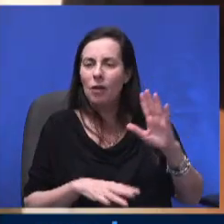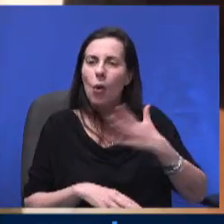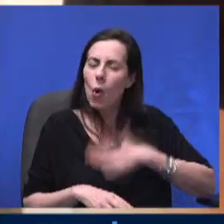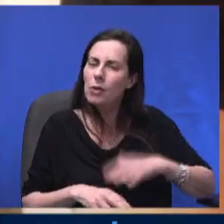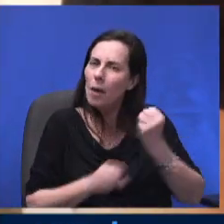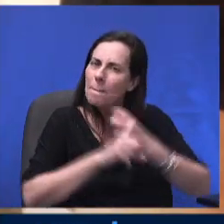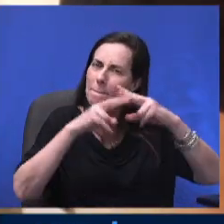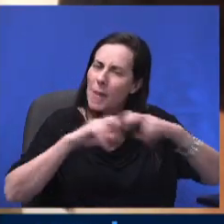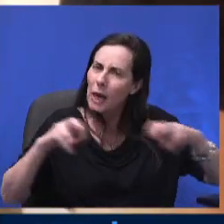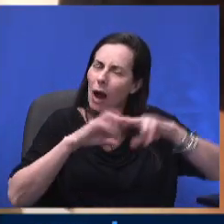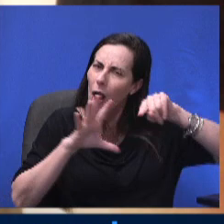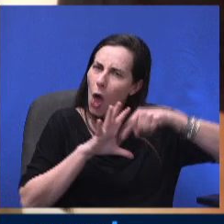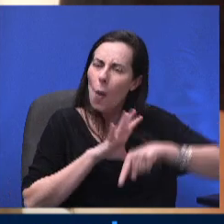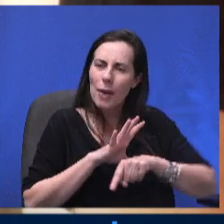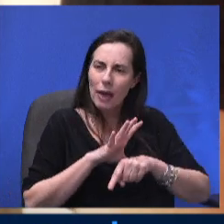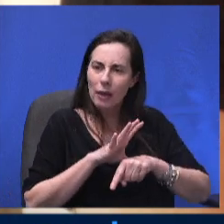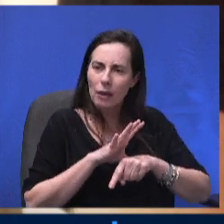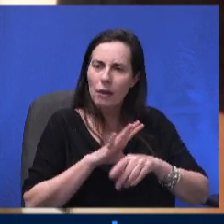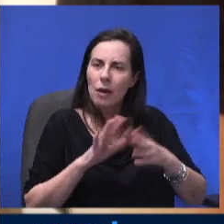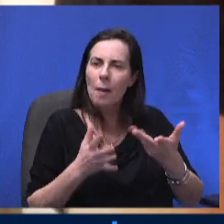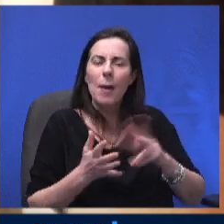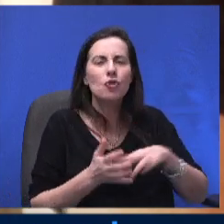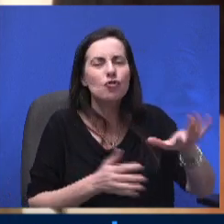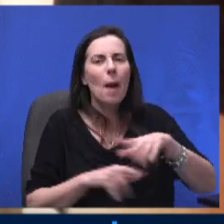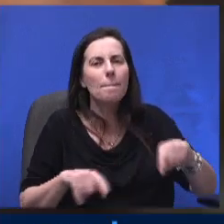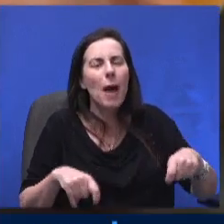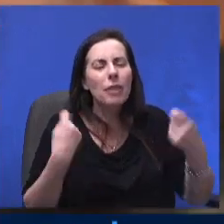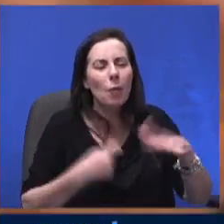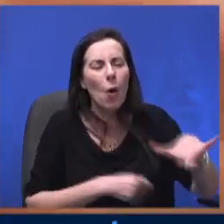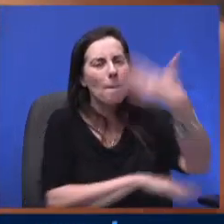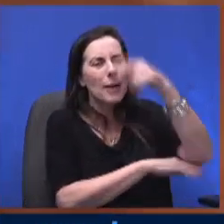על, על מה שנמצא סביבו ועל התרבות הסקנדינבית.